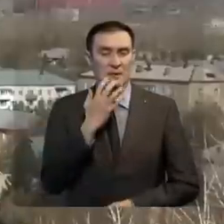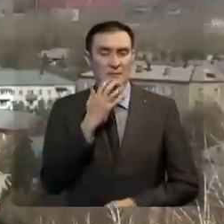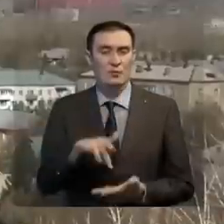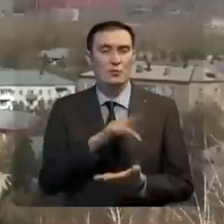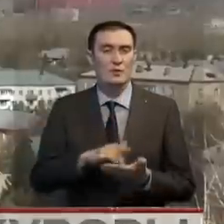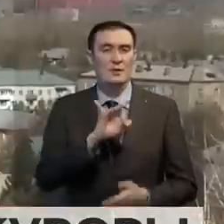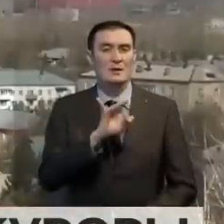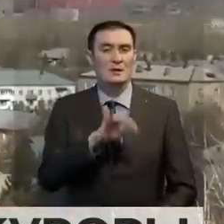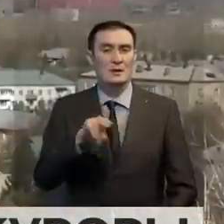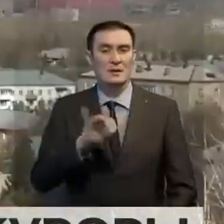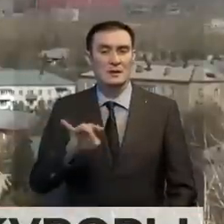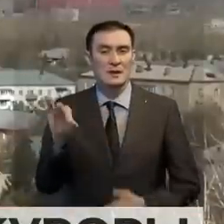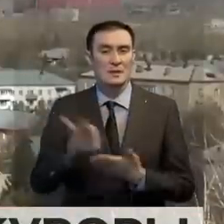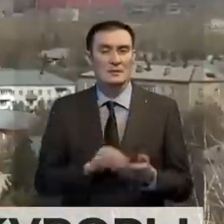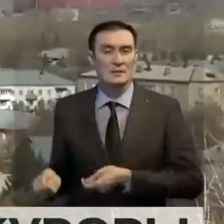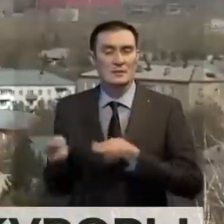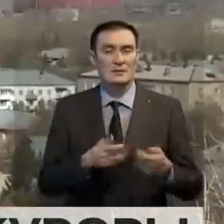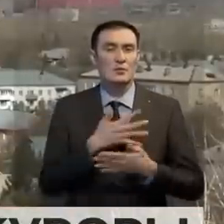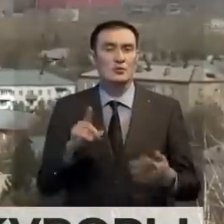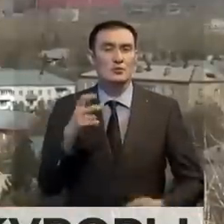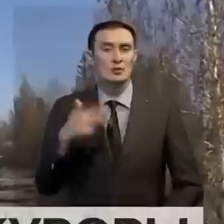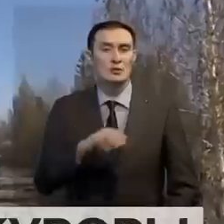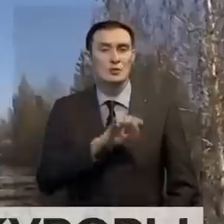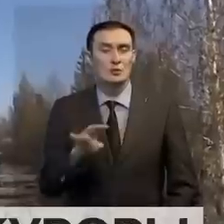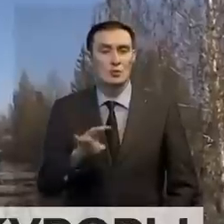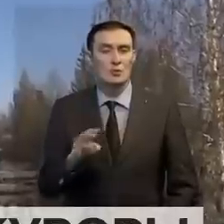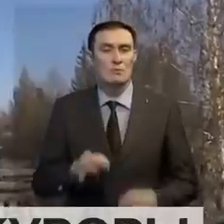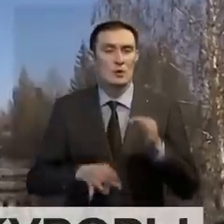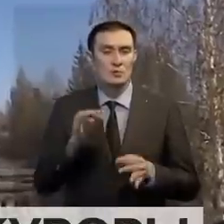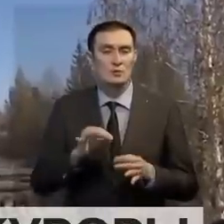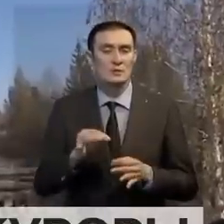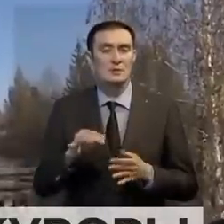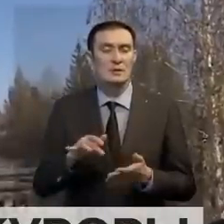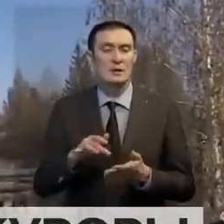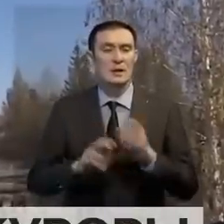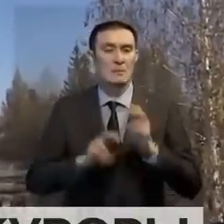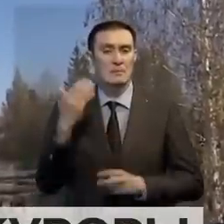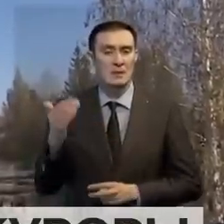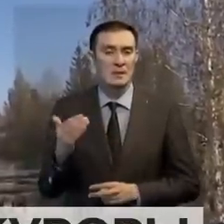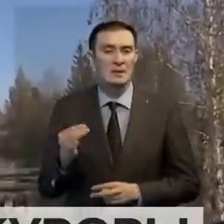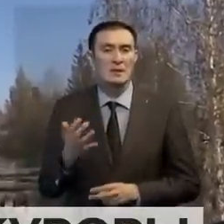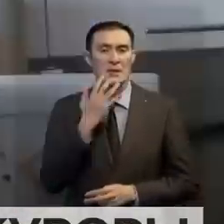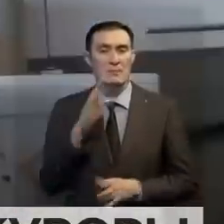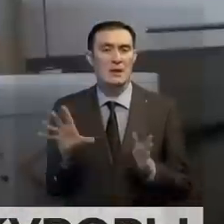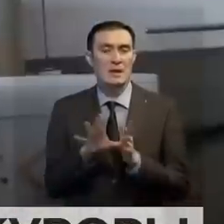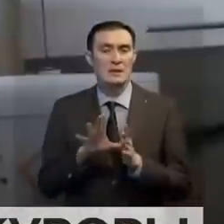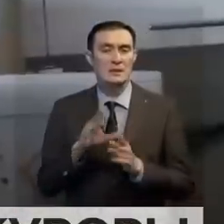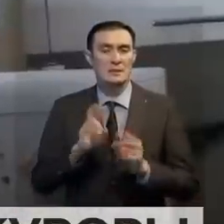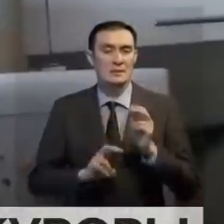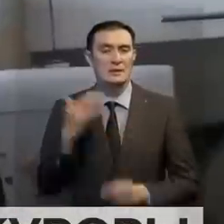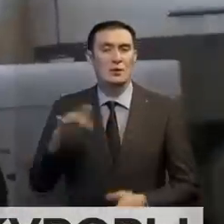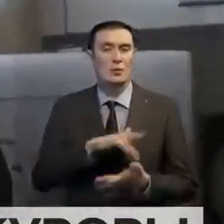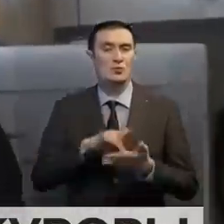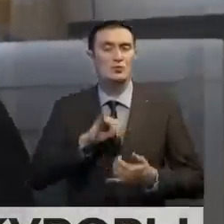теплоснабжения. В Ридер экстренно доставили свыше 130 тонн мазута с местного градообразующего предприятия и